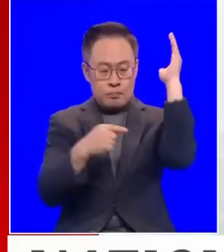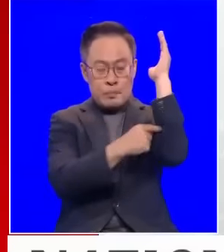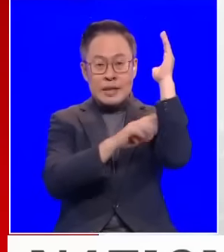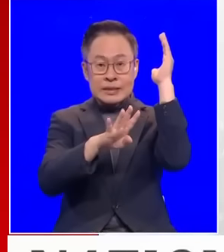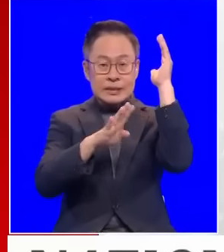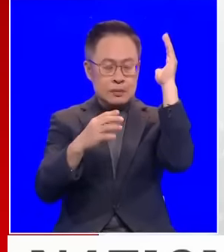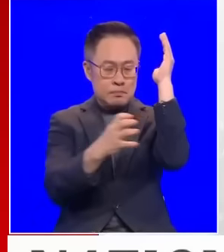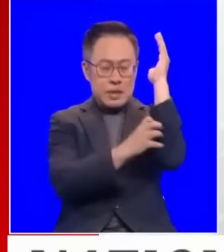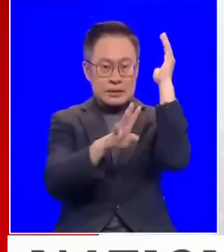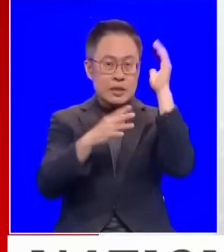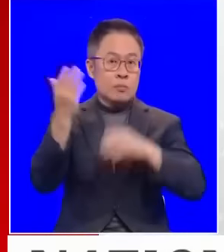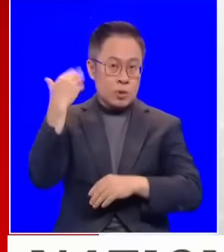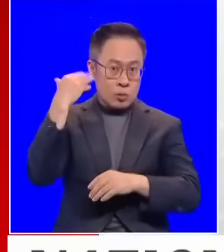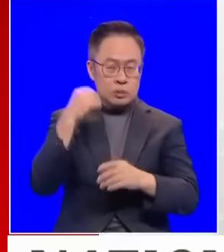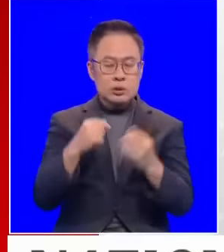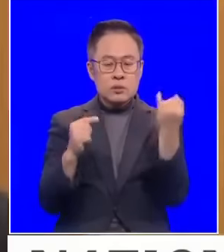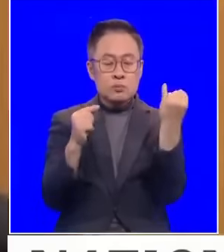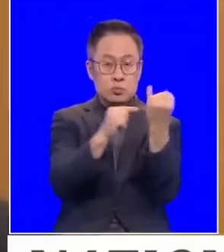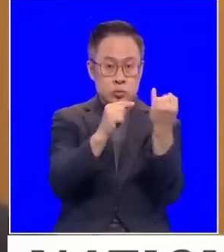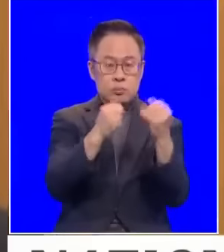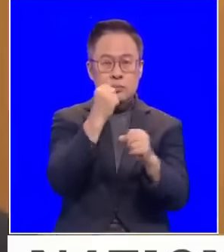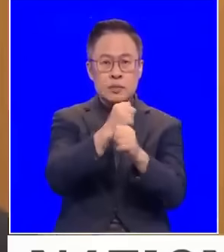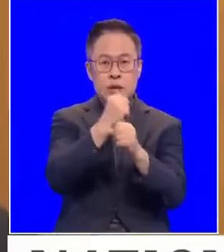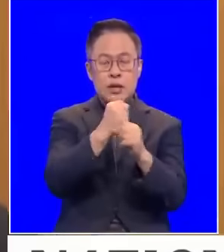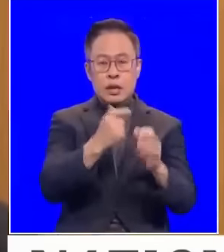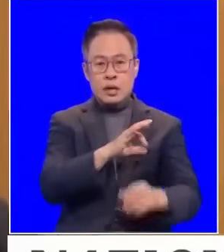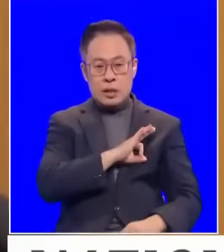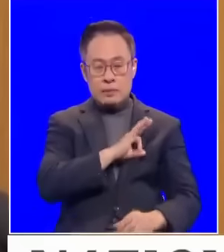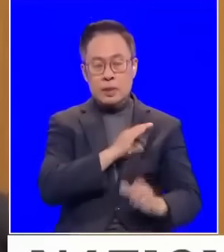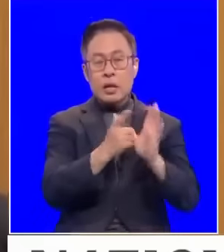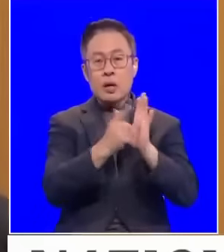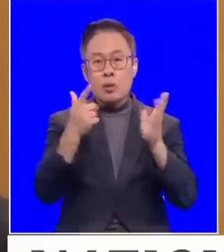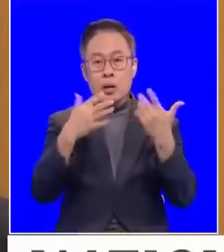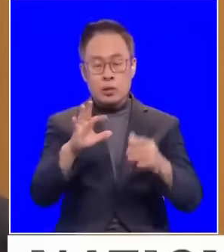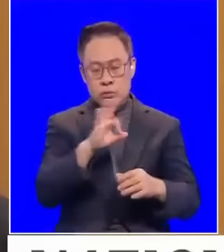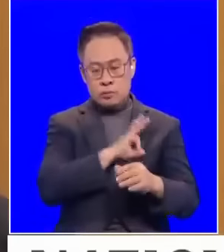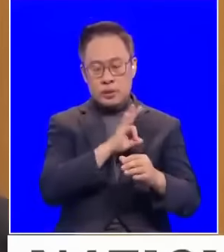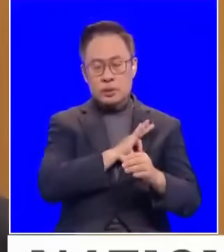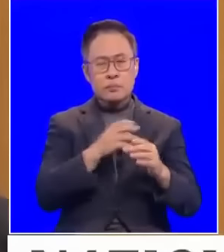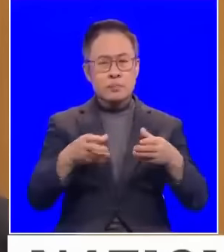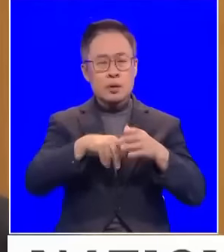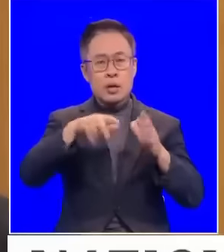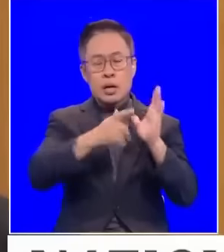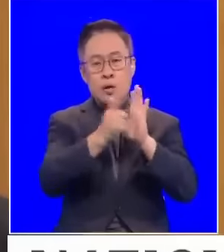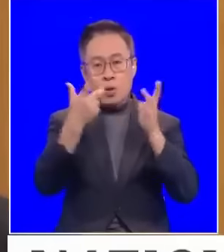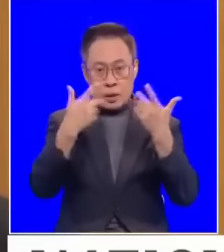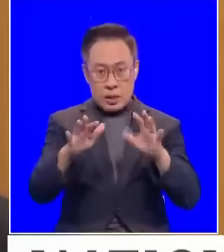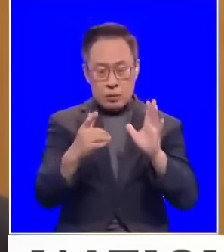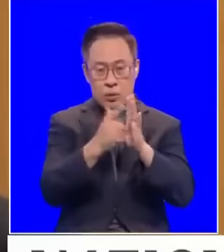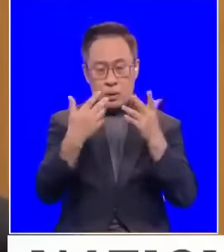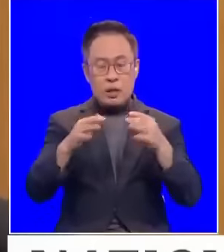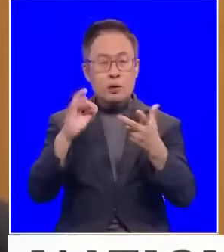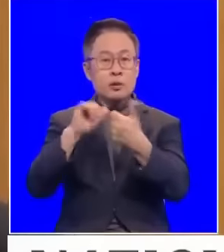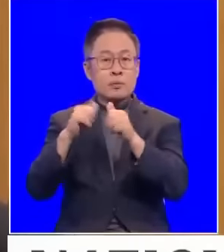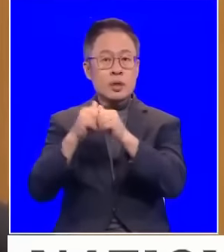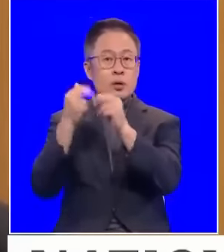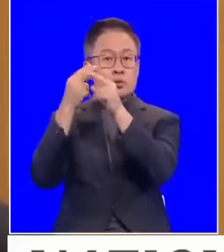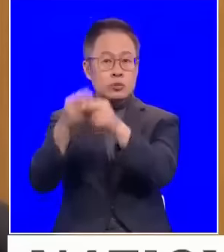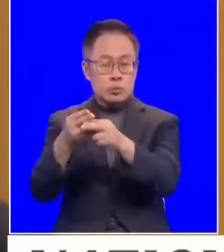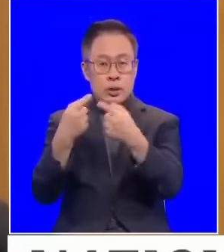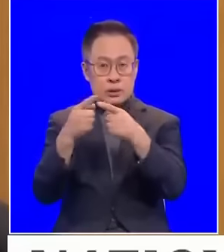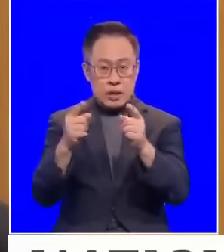คเพื่อไทยซึ่งเป็นจำเลยที่1ได้ลาออกจากการเป็นสมาชิกพรรคเพื่อไทยแม้ว่าจะเป็นเรื่องส่วนตัวของพลเอกพิสารแ